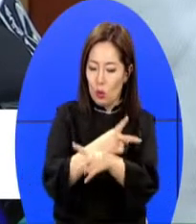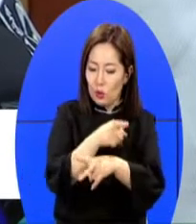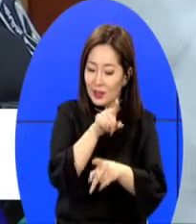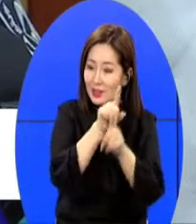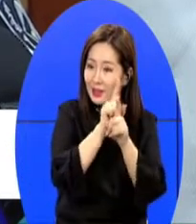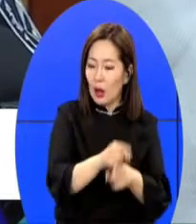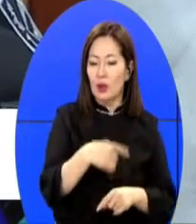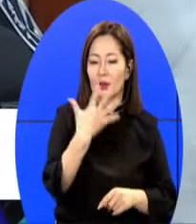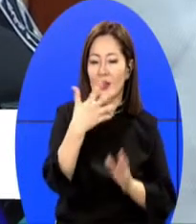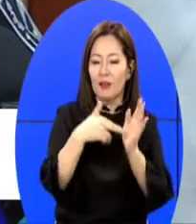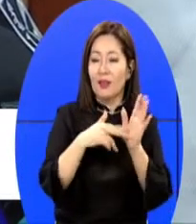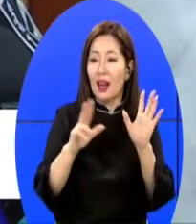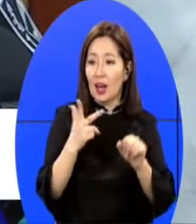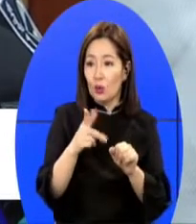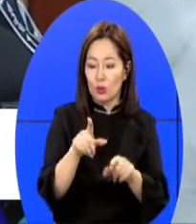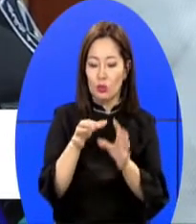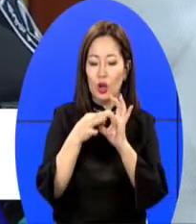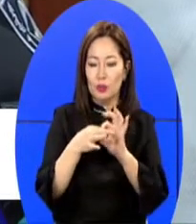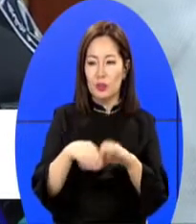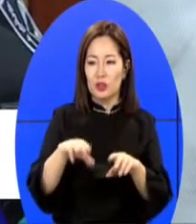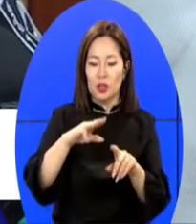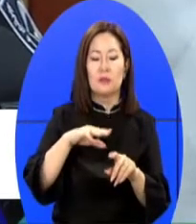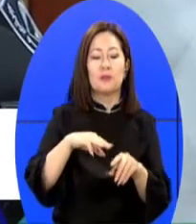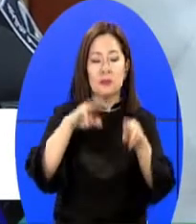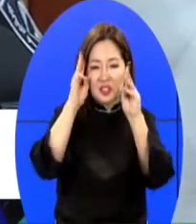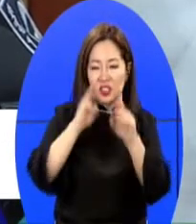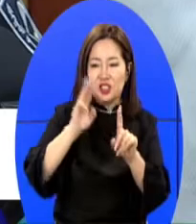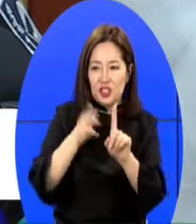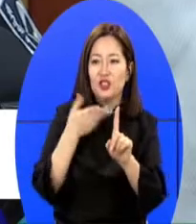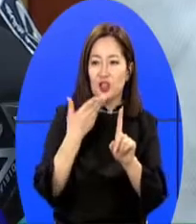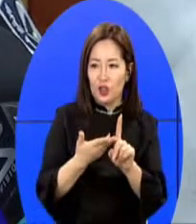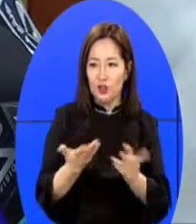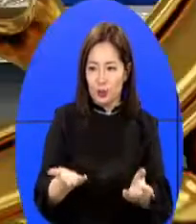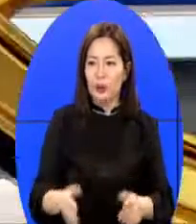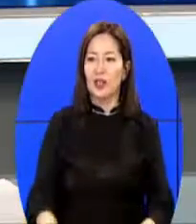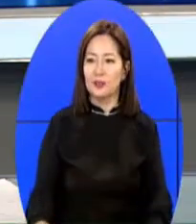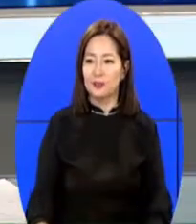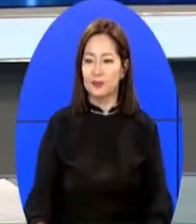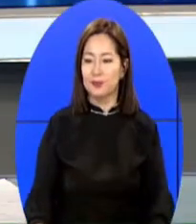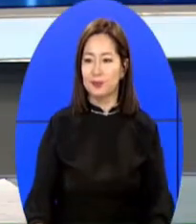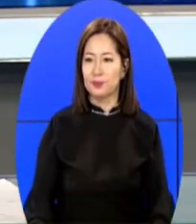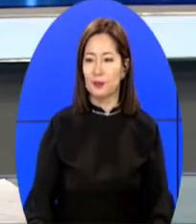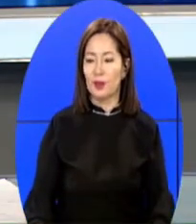5-13-аараа оногдуулдаг шийтгэрийг оногдуулад ингээд явна. За 8